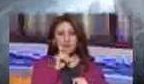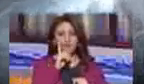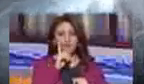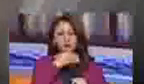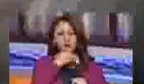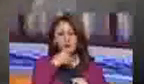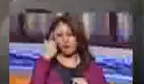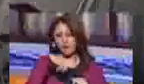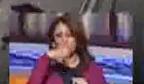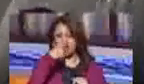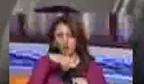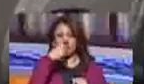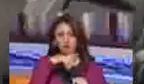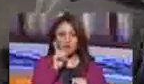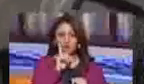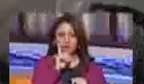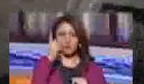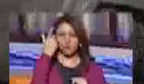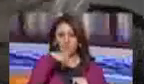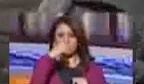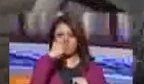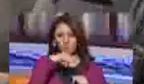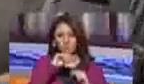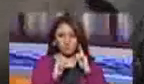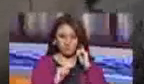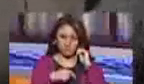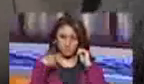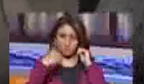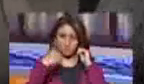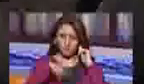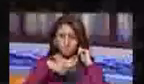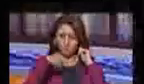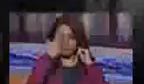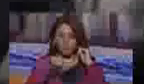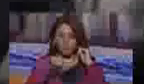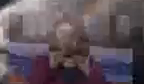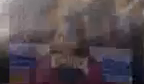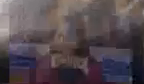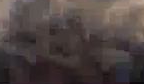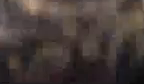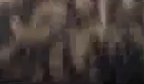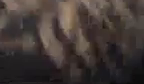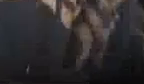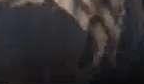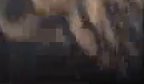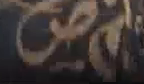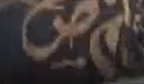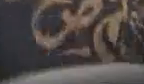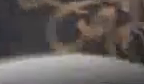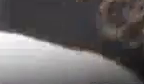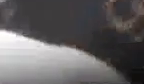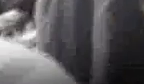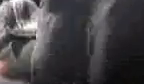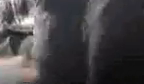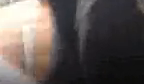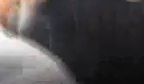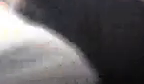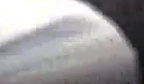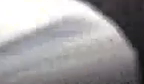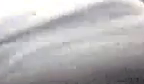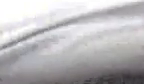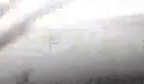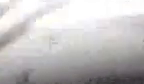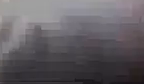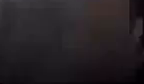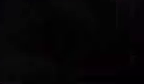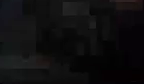تبكي وأمهات لم يتوقفن عن العويل. ما يعرفوش، ما يعرفوش يضربوا ازاي، يكلفوا ازاي،